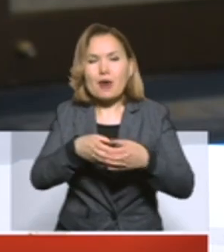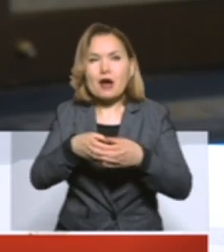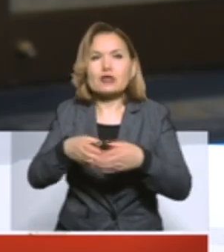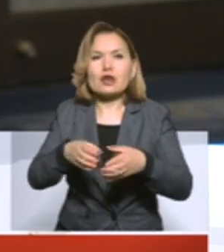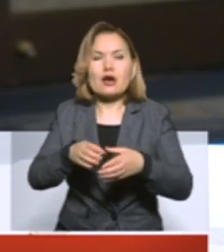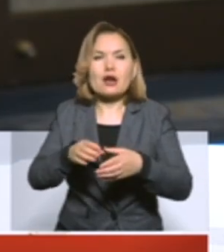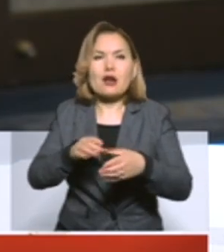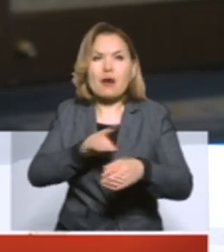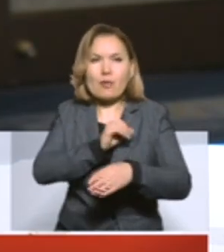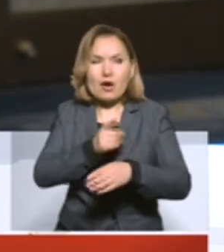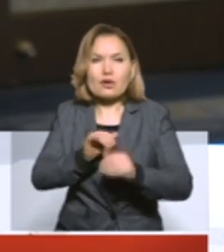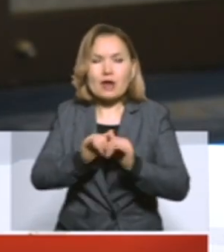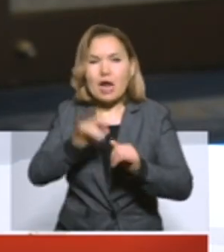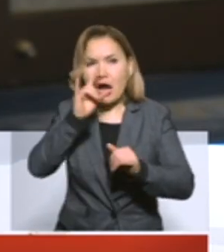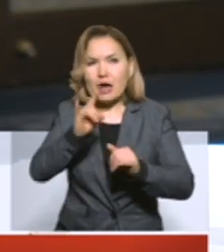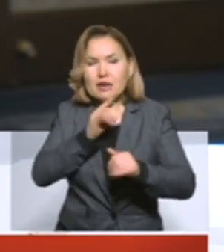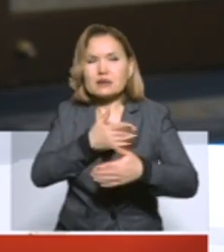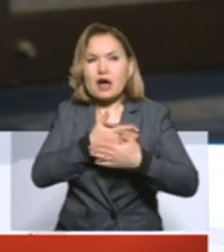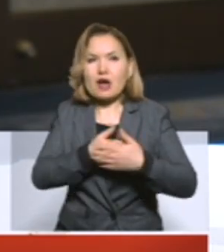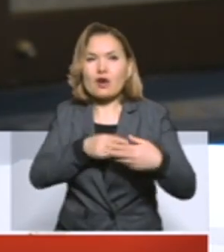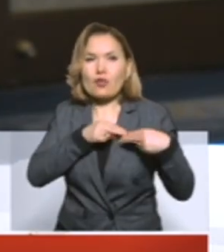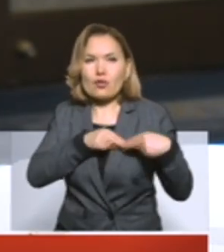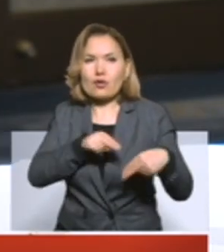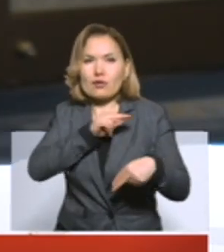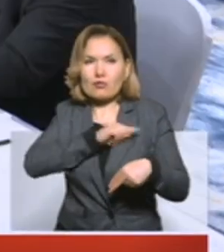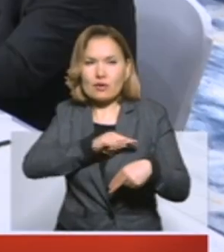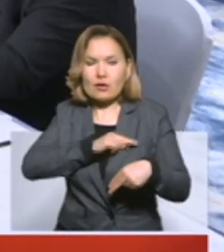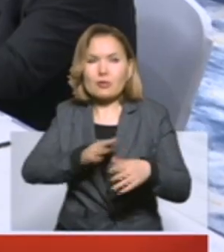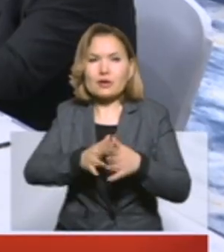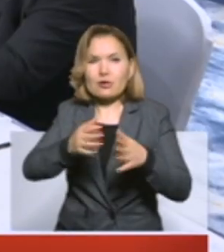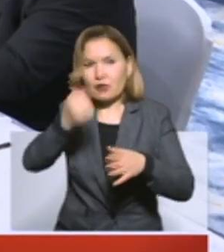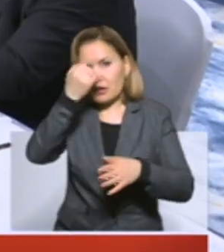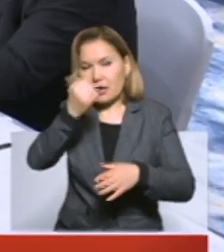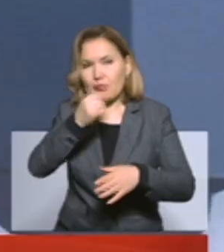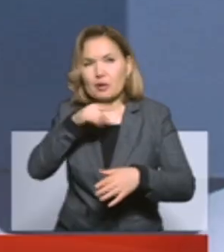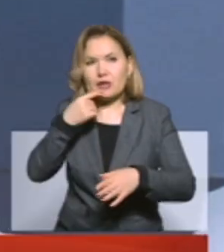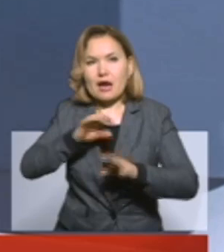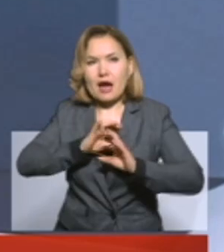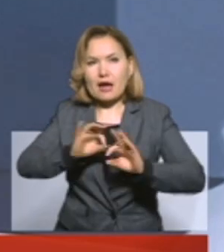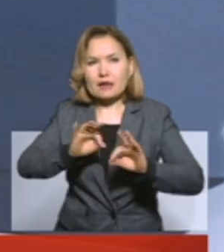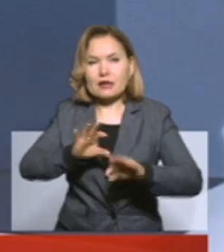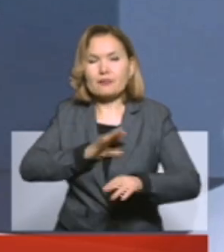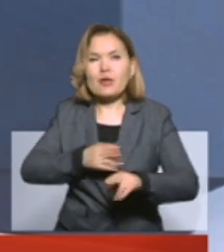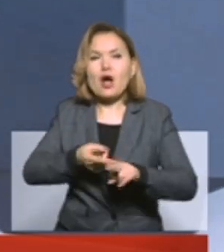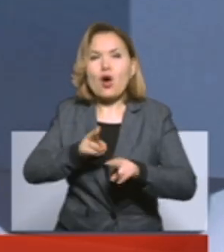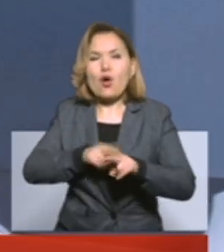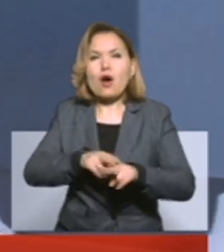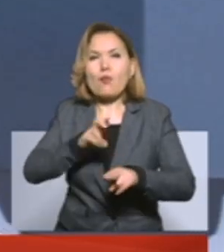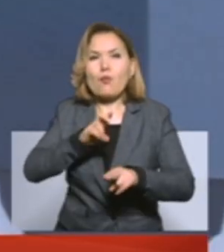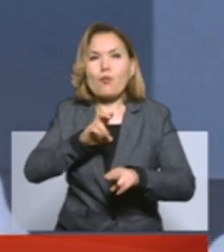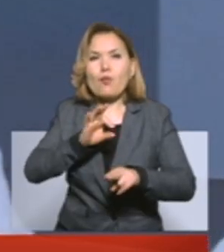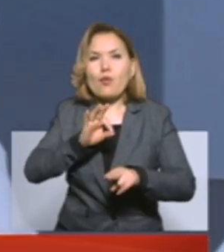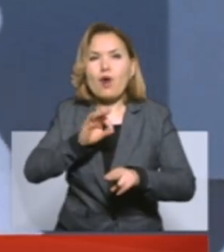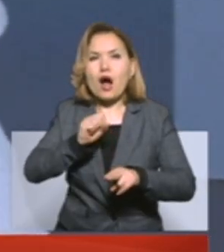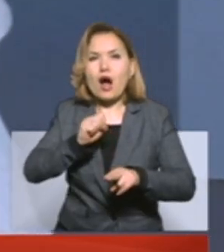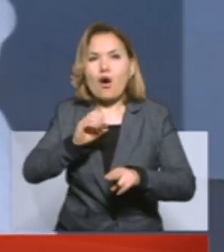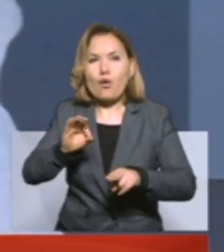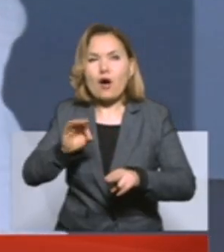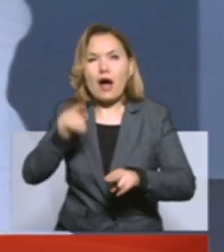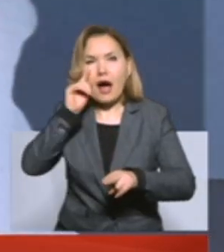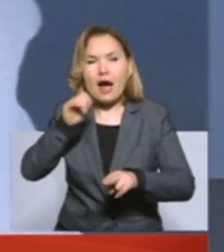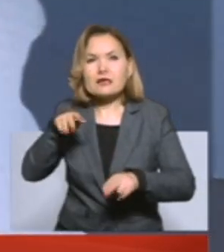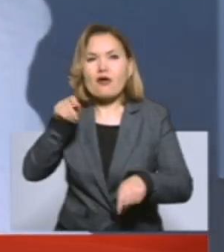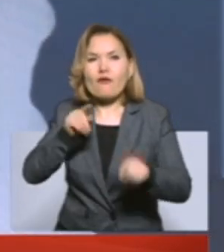арттыруға Қазақстан елеулі үлес қосып отырғанын атап өтті. Осы Боа Азия форумы